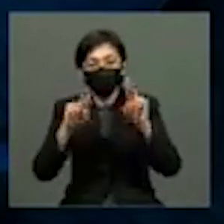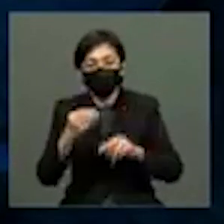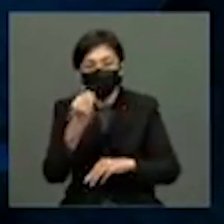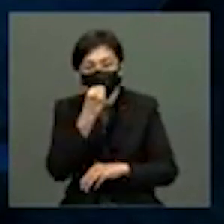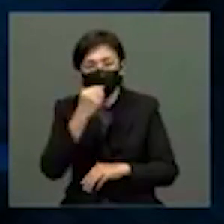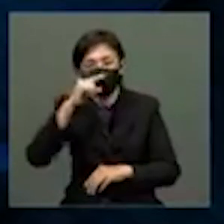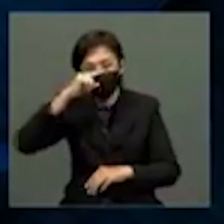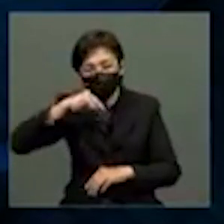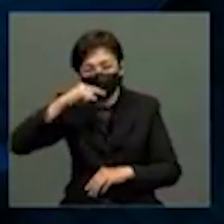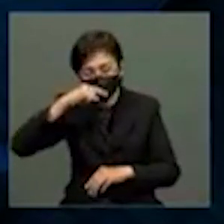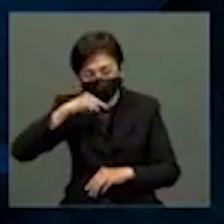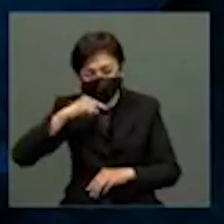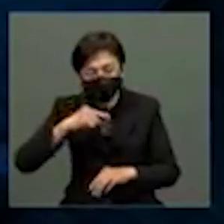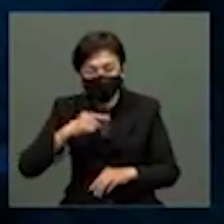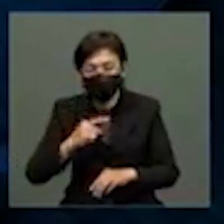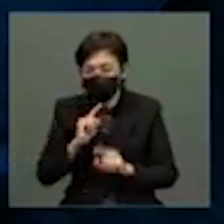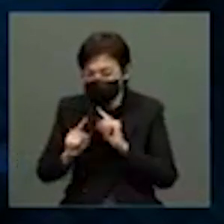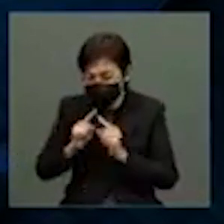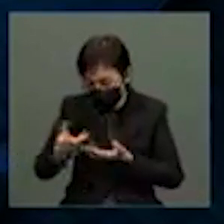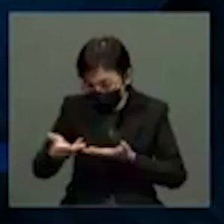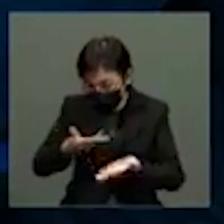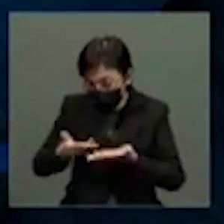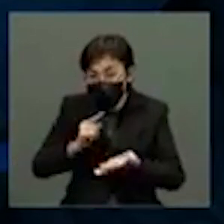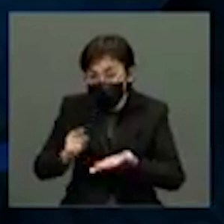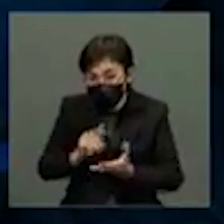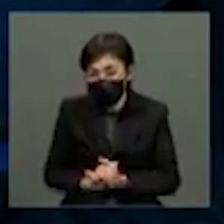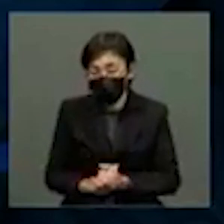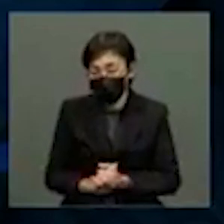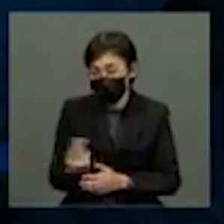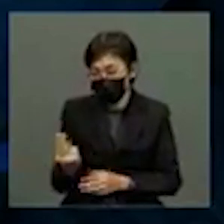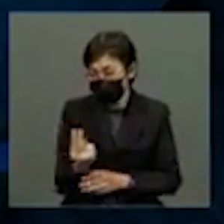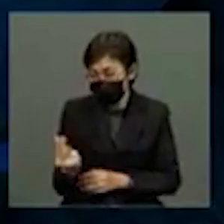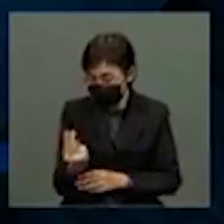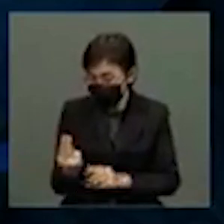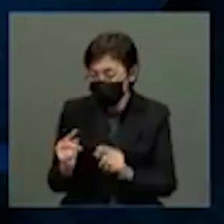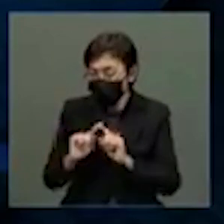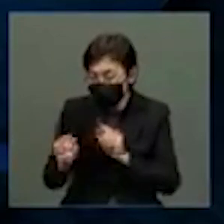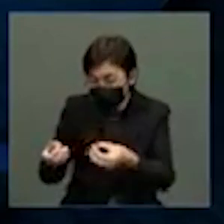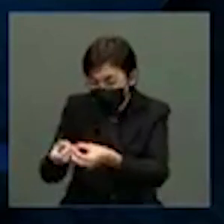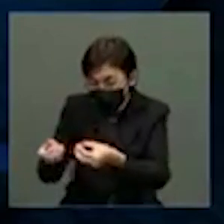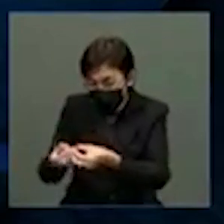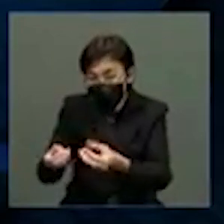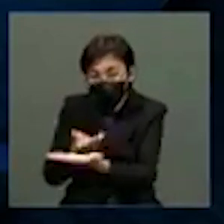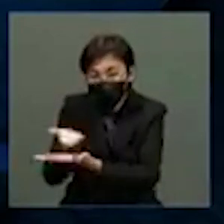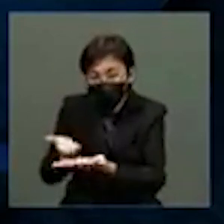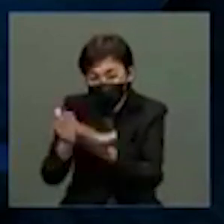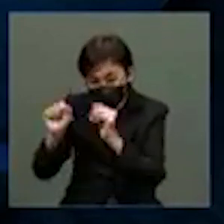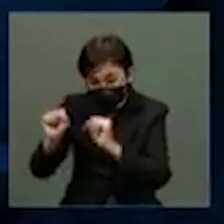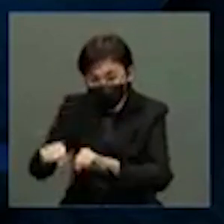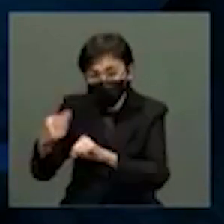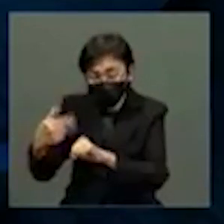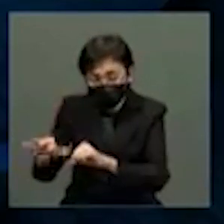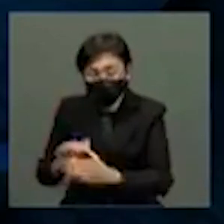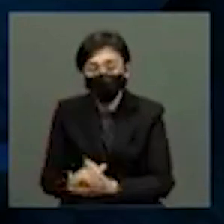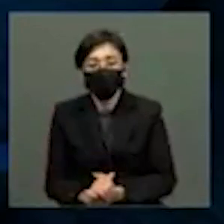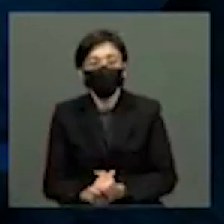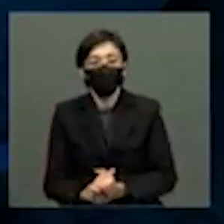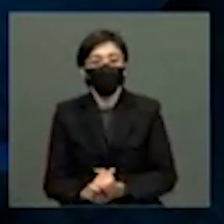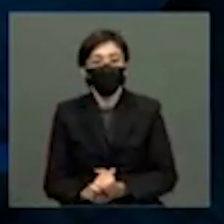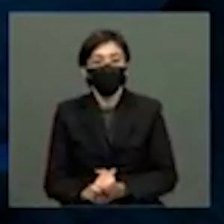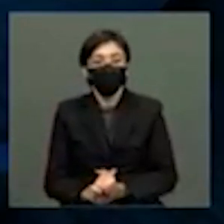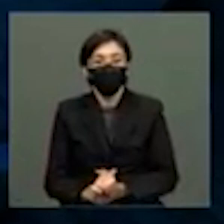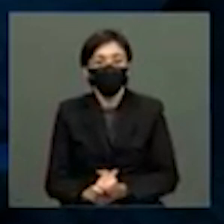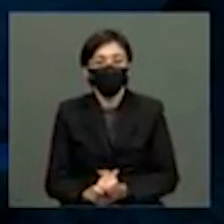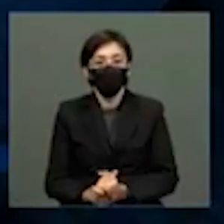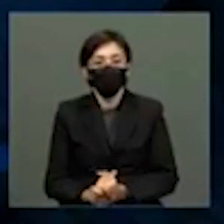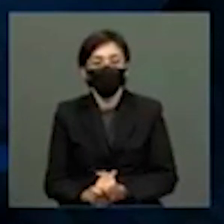ทยมาให้คำมั่นสัญญาแล้วครับทั้งสองส่วนบอกว่าได้พูดคุยปรึกษากันมาแล้วโดยสมาชิกของทางส่วน